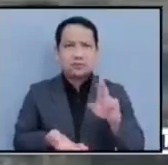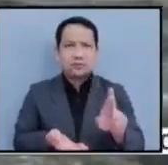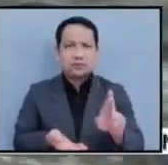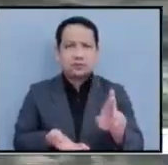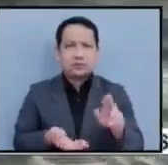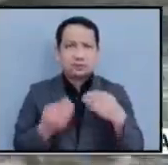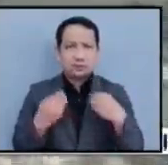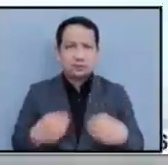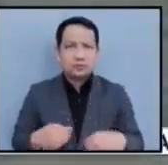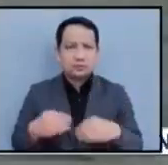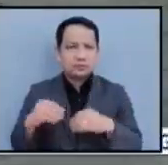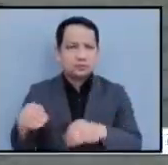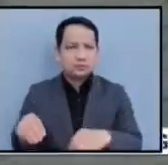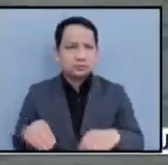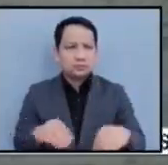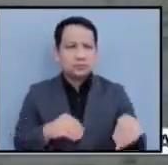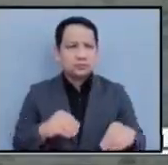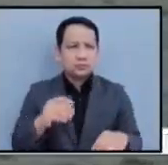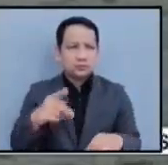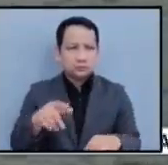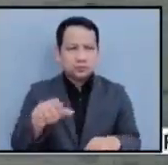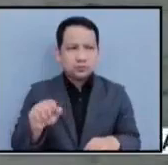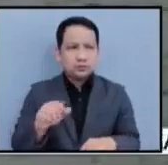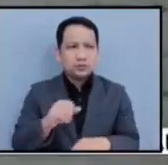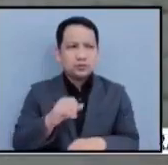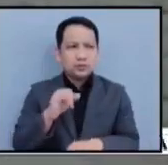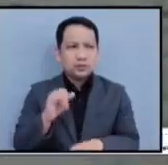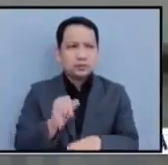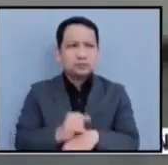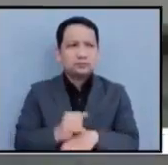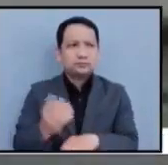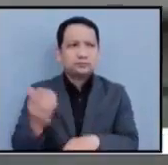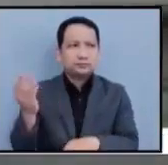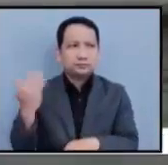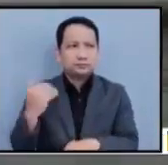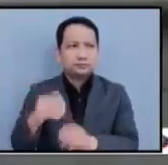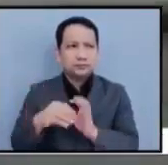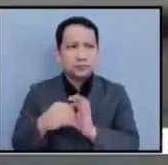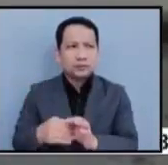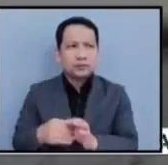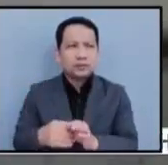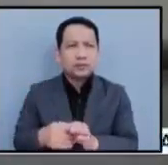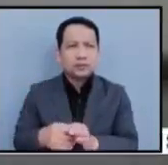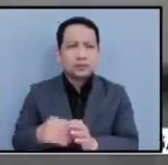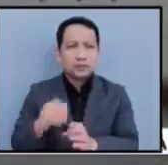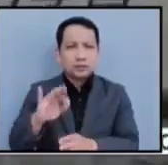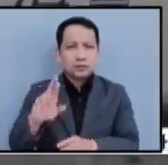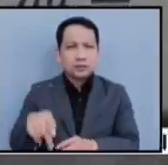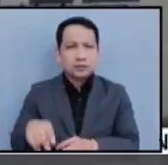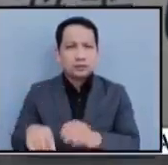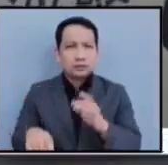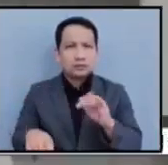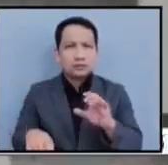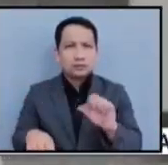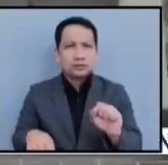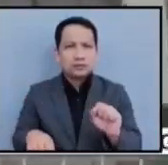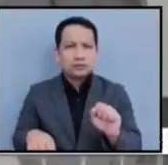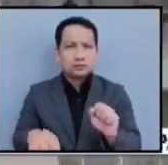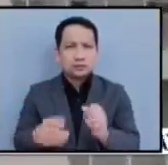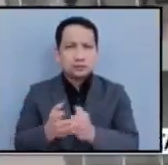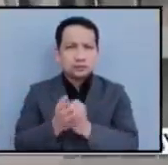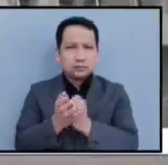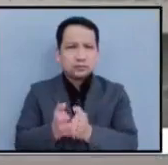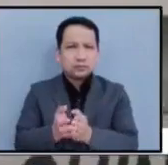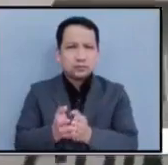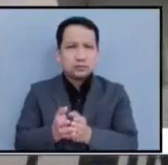mission sa Pag-asa Island. Habang noong Abril naman ay muntik na rin bumangga ang BRP Malapascua sa isang barko ng China Coast Guard nang